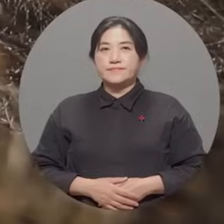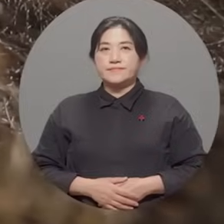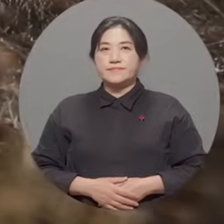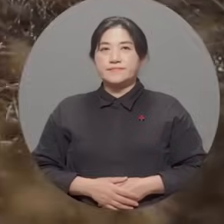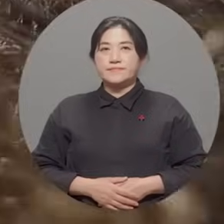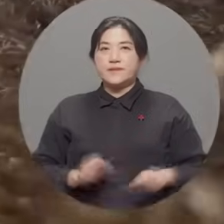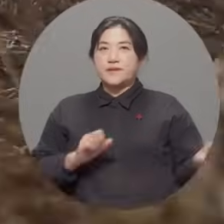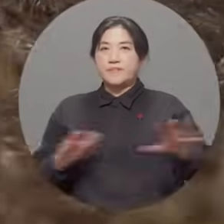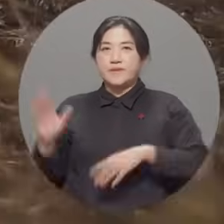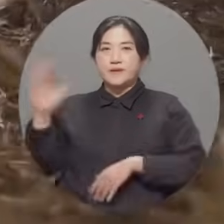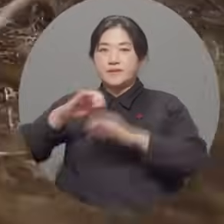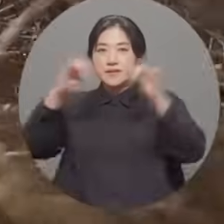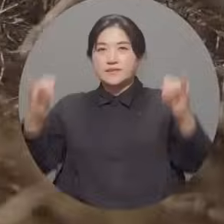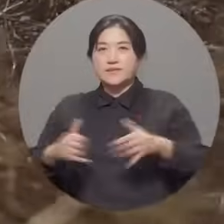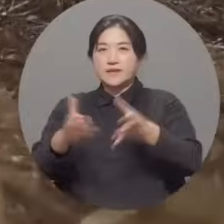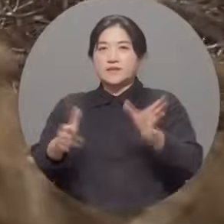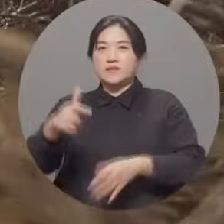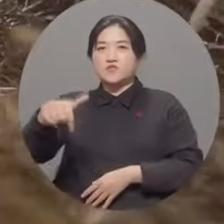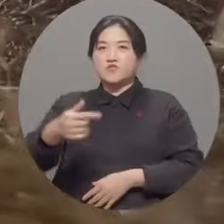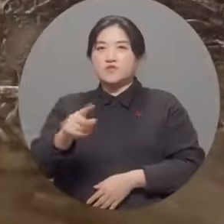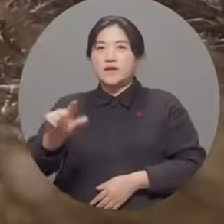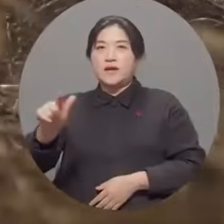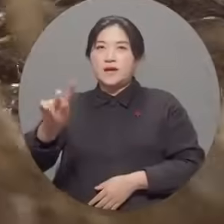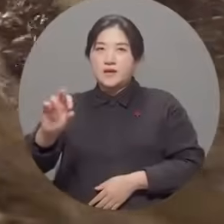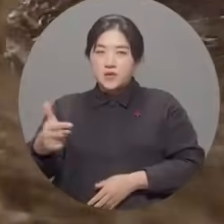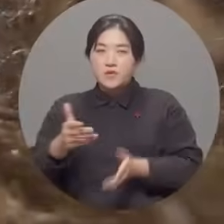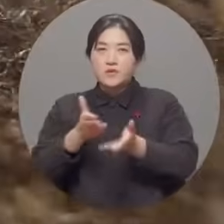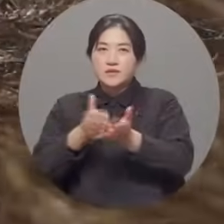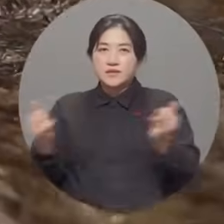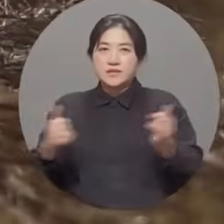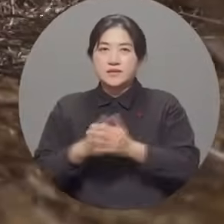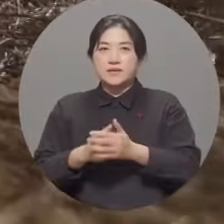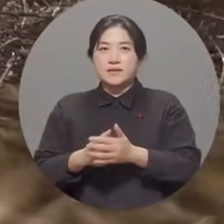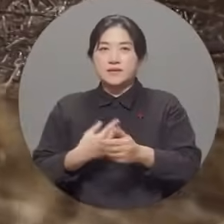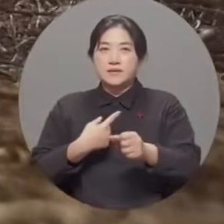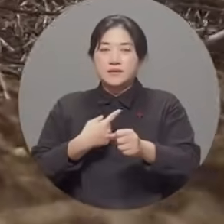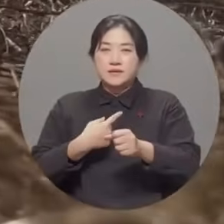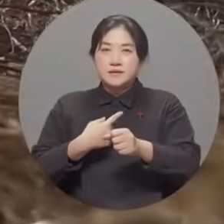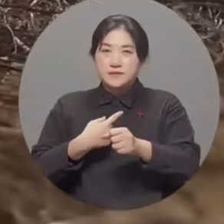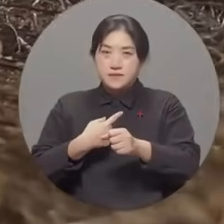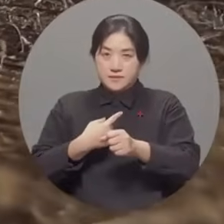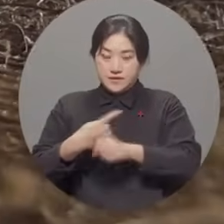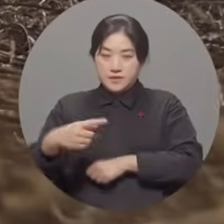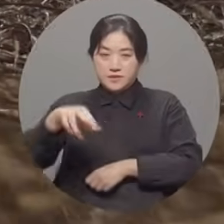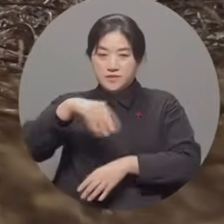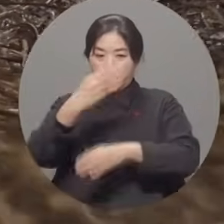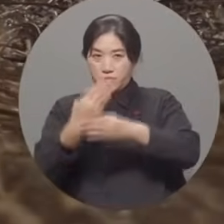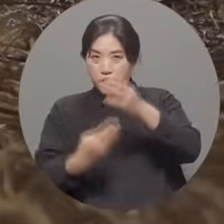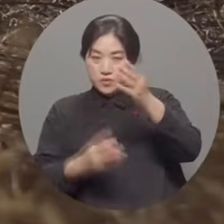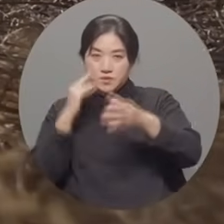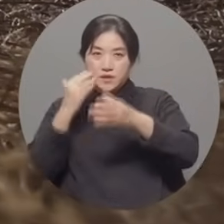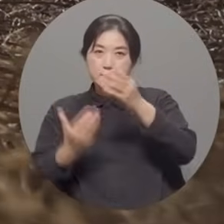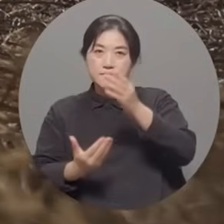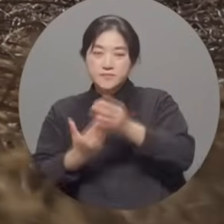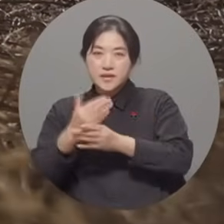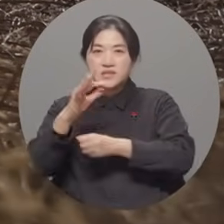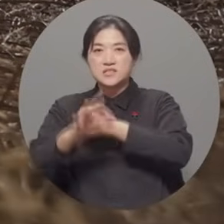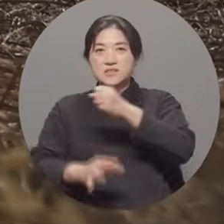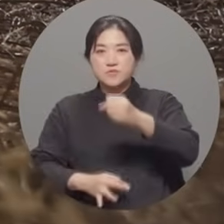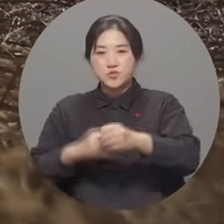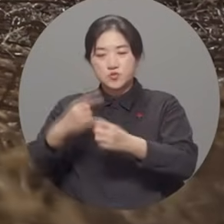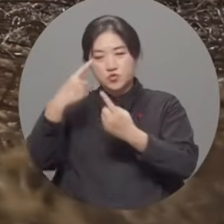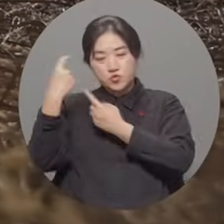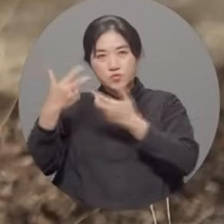바로 간다 사회팀 구나연 기자입니다. 내년 세월호 참사 10주기에 맞춰 추모공원이 들어서기로 한 경기도 안산의